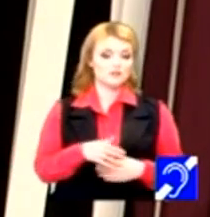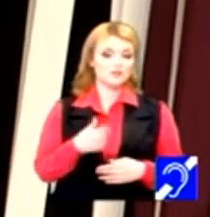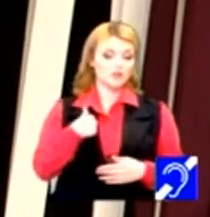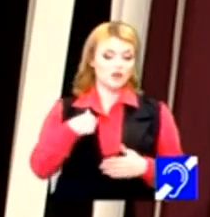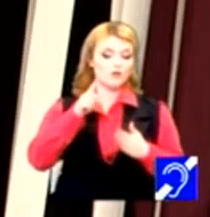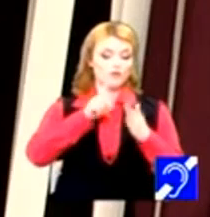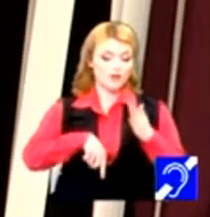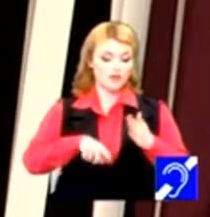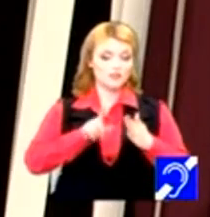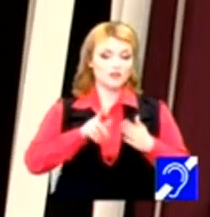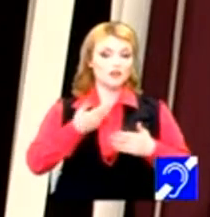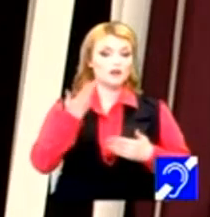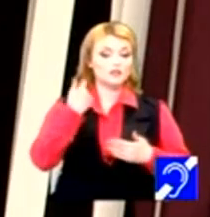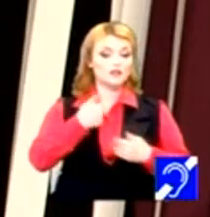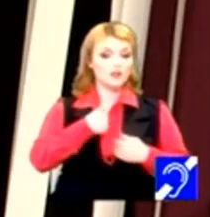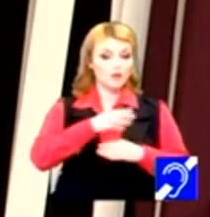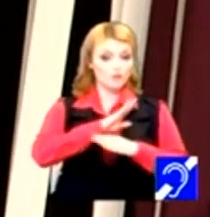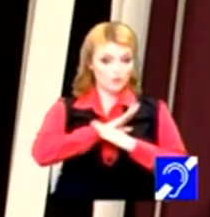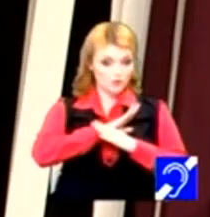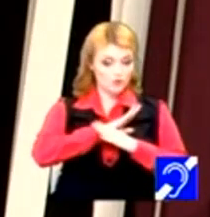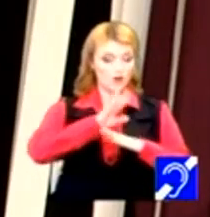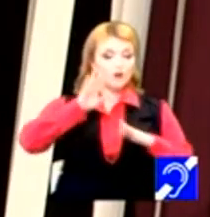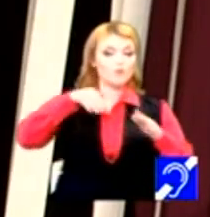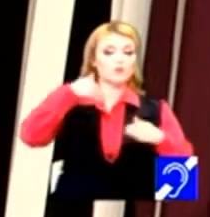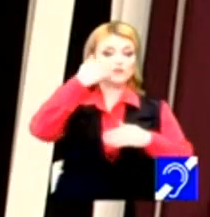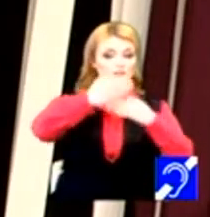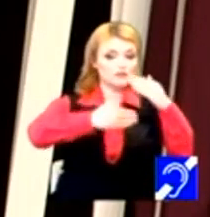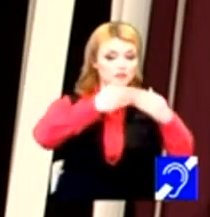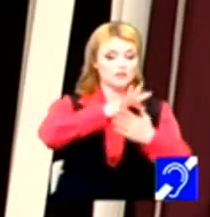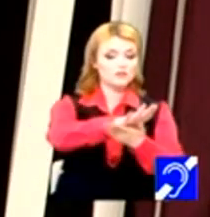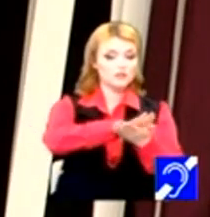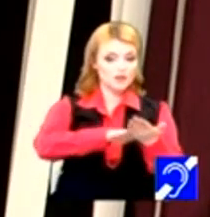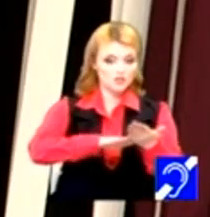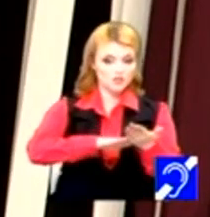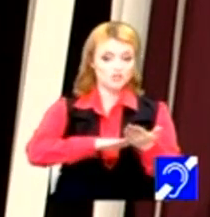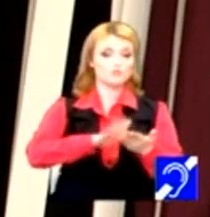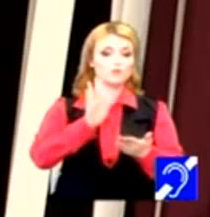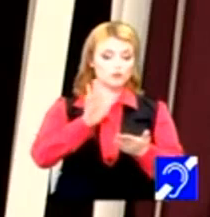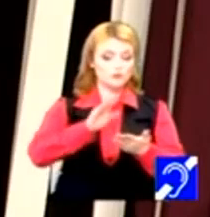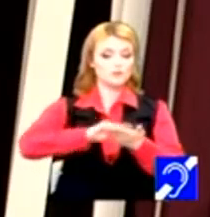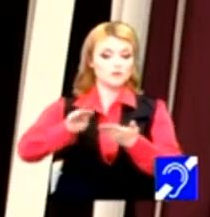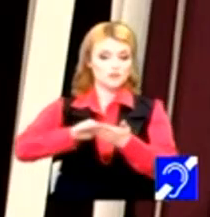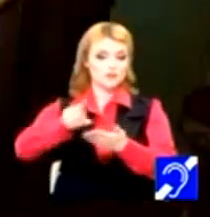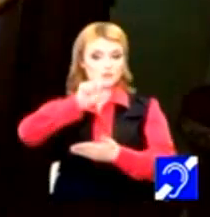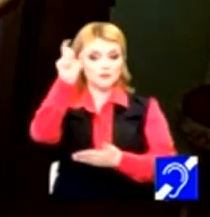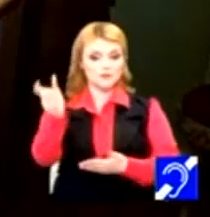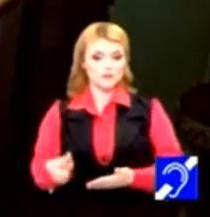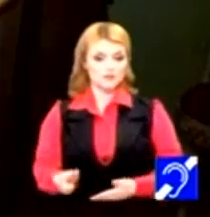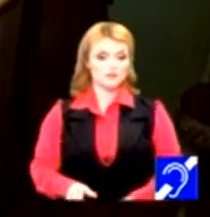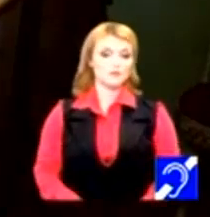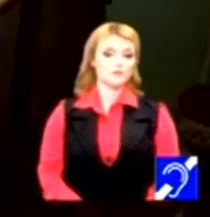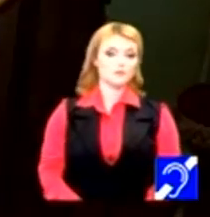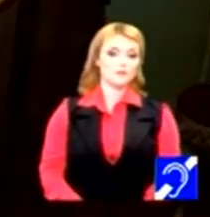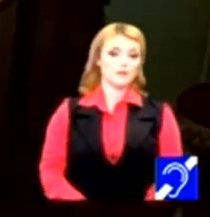dispariția mea va veni un alt poet tot așa modest și va spune că eu aș fi făcut-o mai bine.